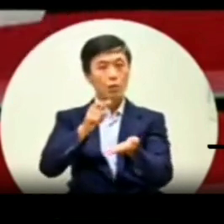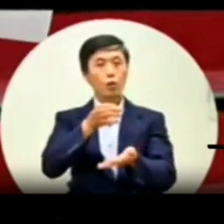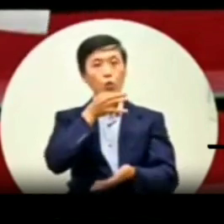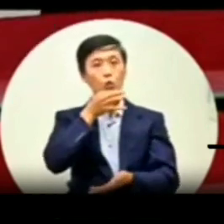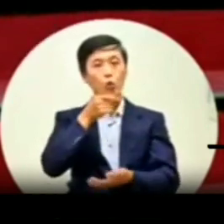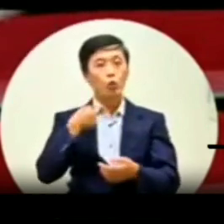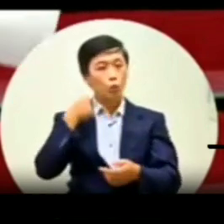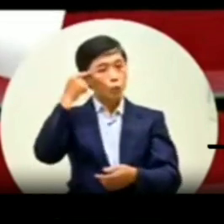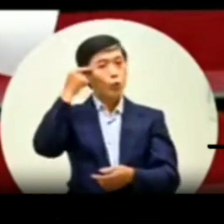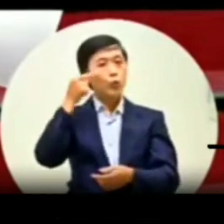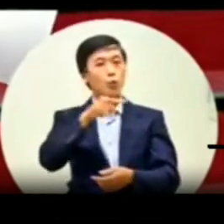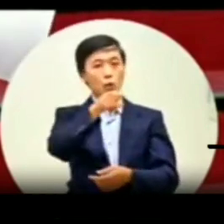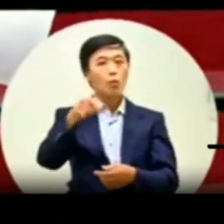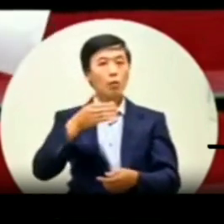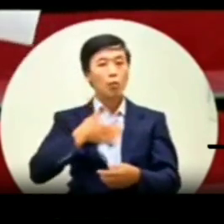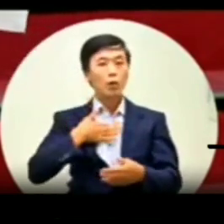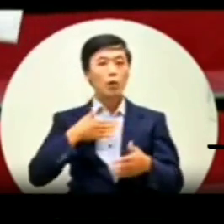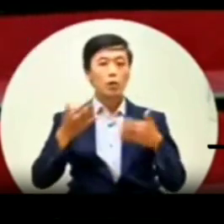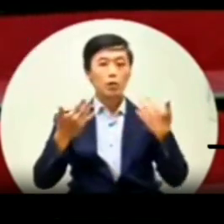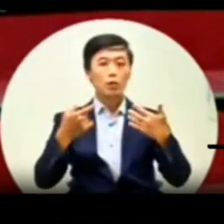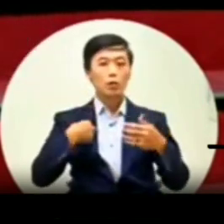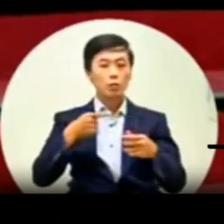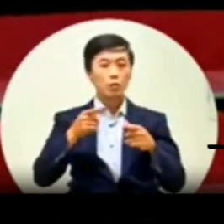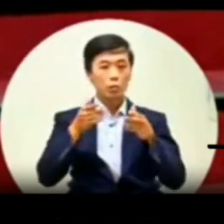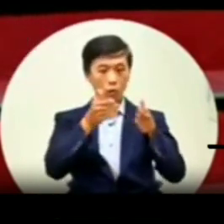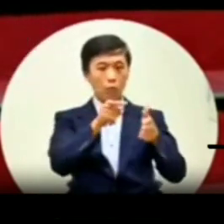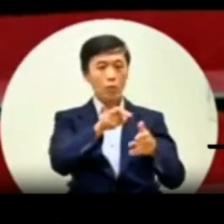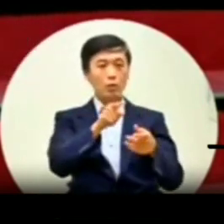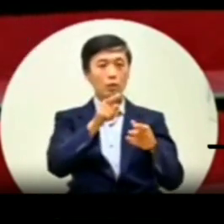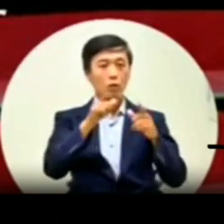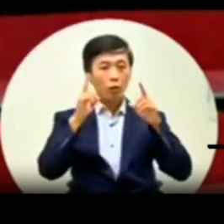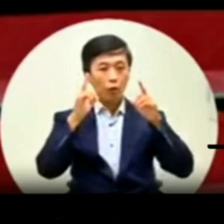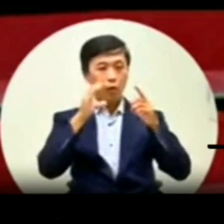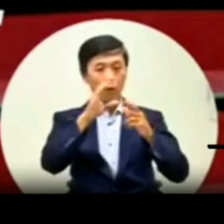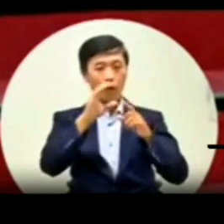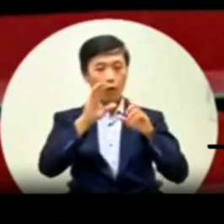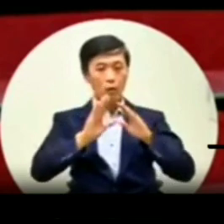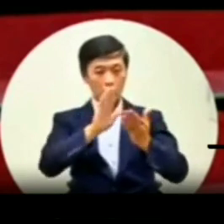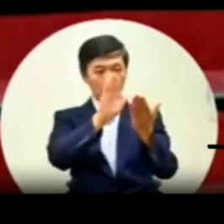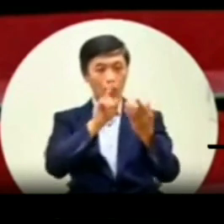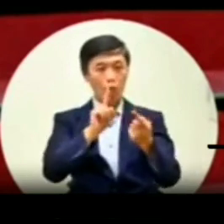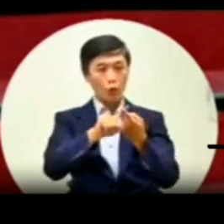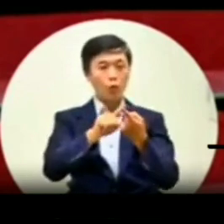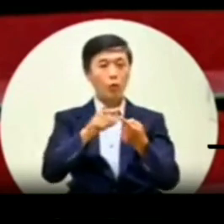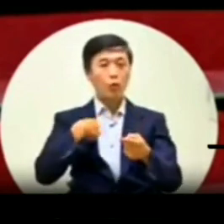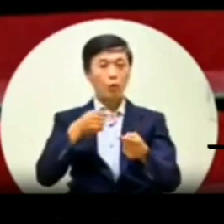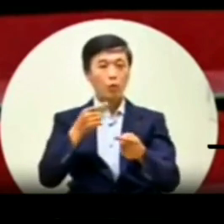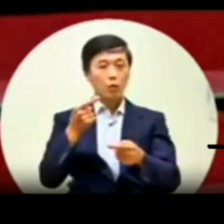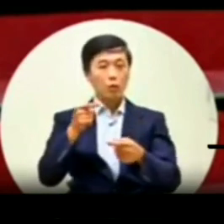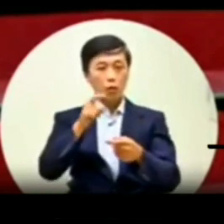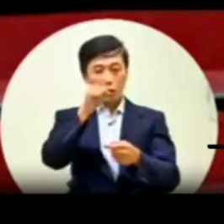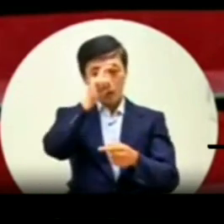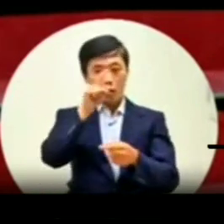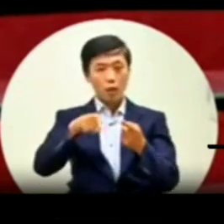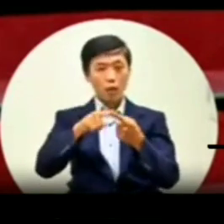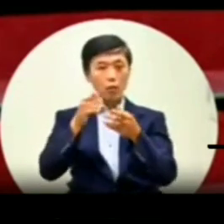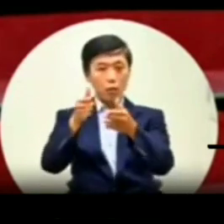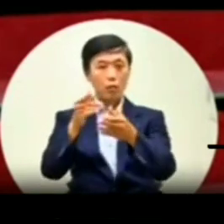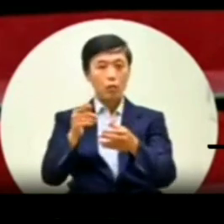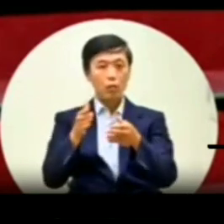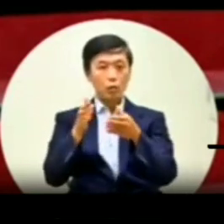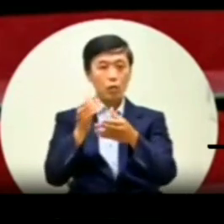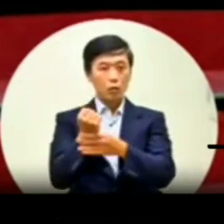都清楚我们的方向就是这个样子，但是你必须要让所有的支持者了解到，就是